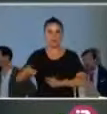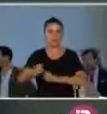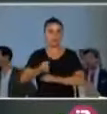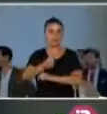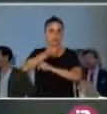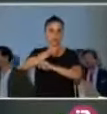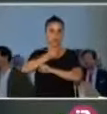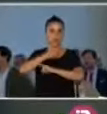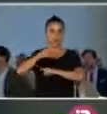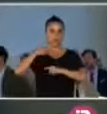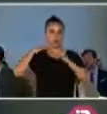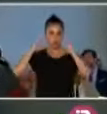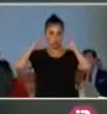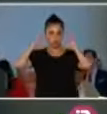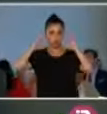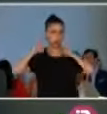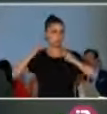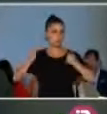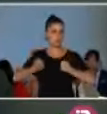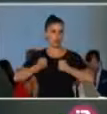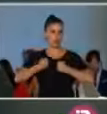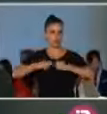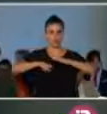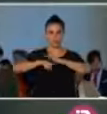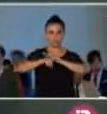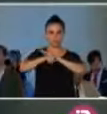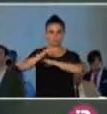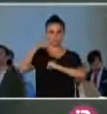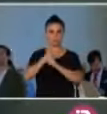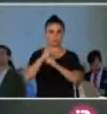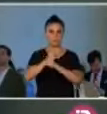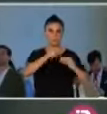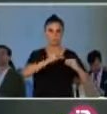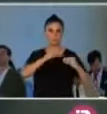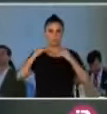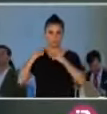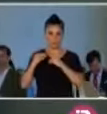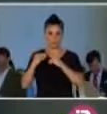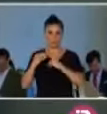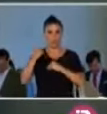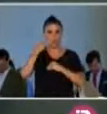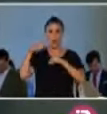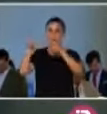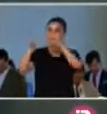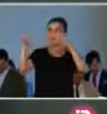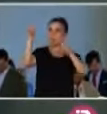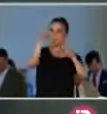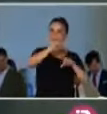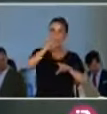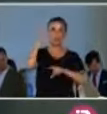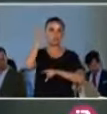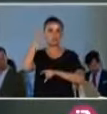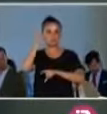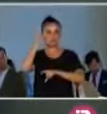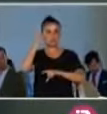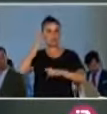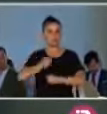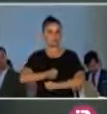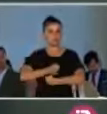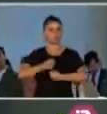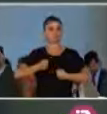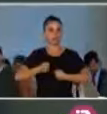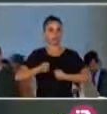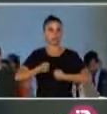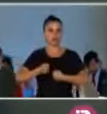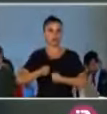per tots. Miro el futur i veig l'energia contagiosa dels empresaris i empresàries, que mostren la